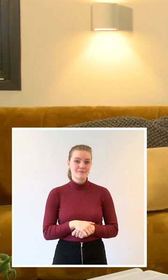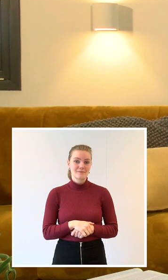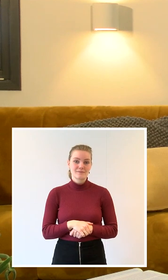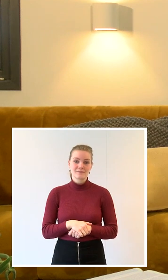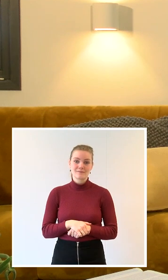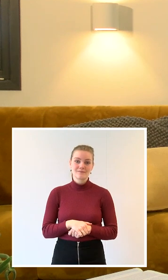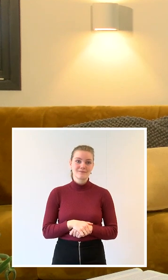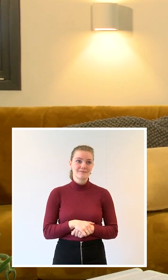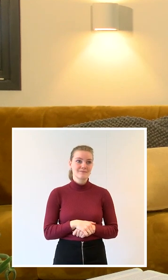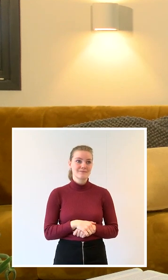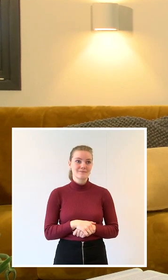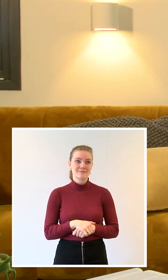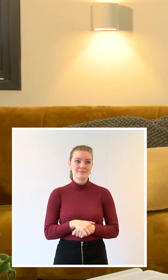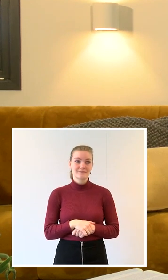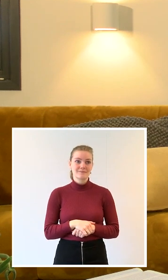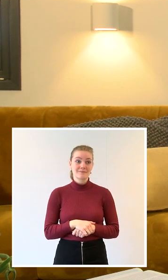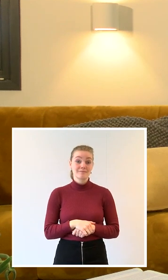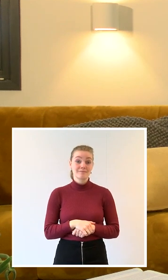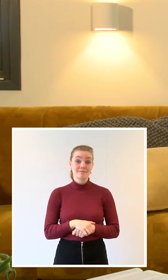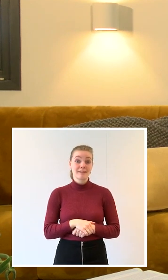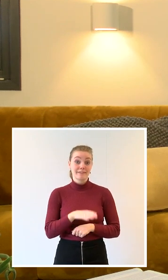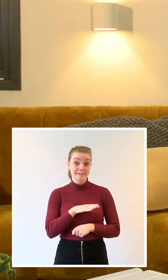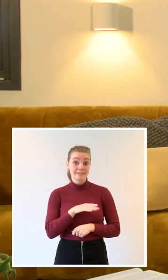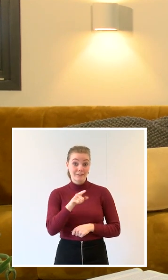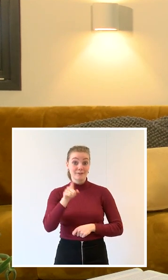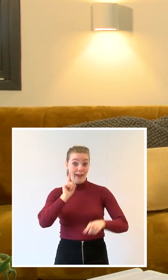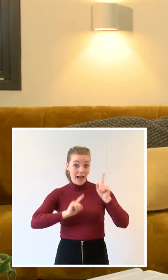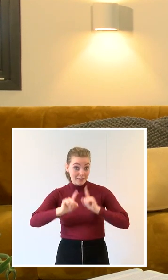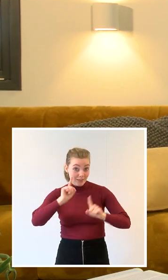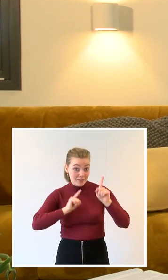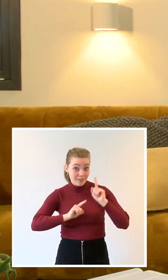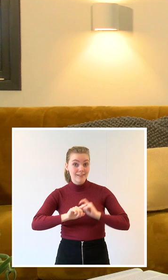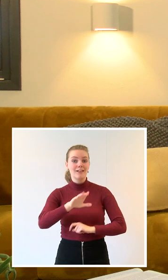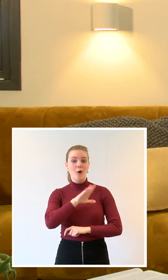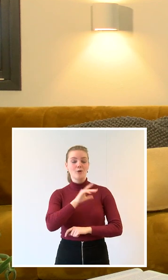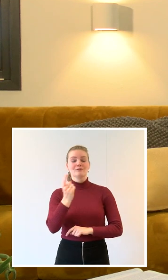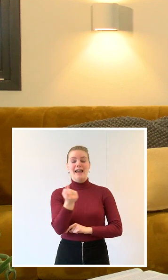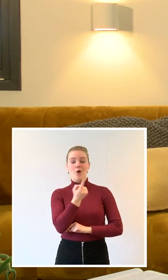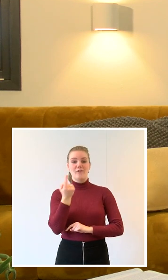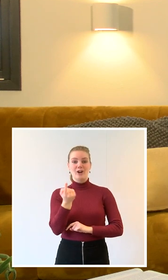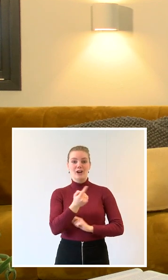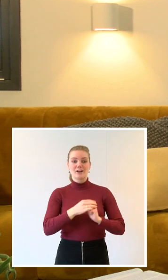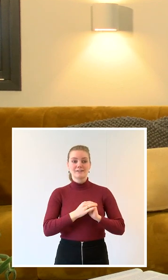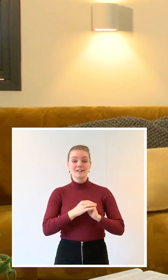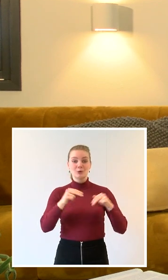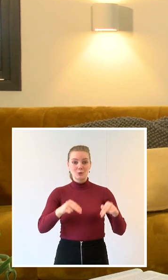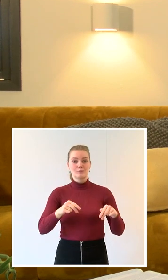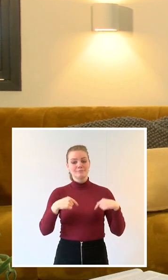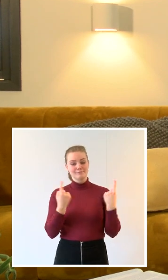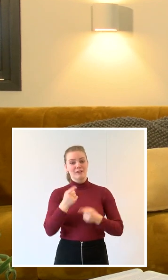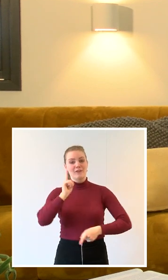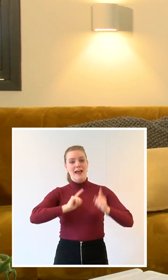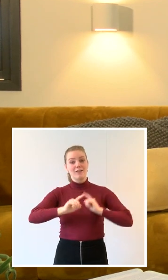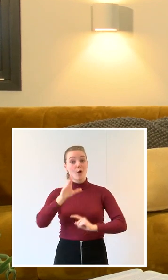En dat verhaal gaat daar ook over. Het verhaal wat we nu gaan horen, wat we gaan lezen. Een verhaal uit het